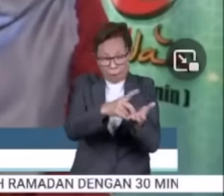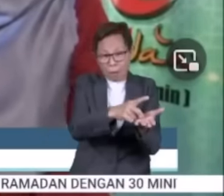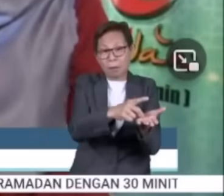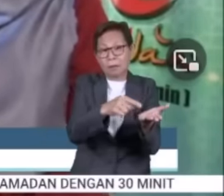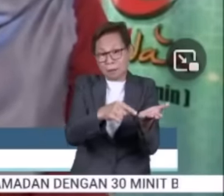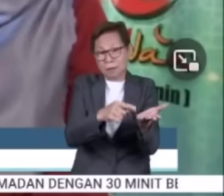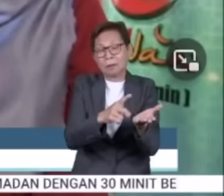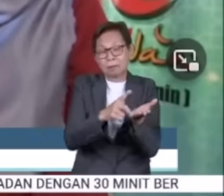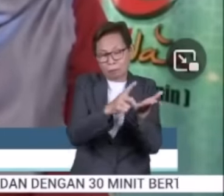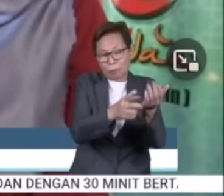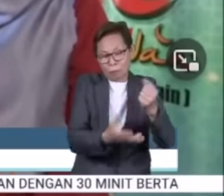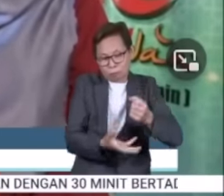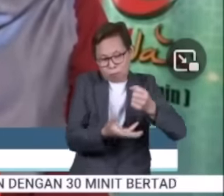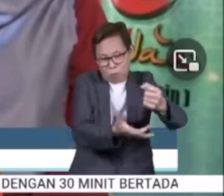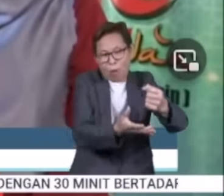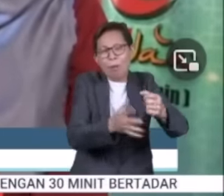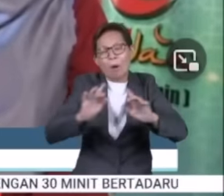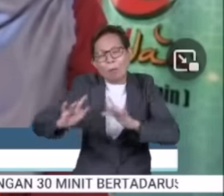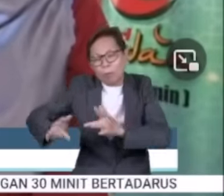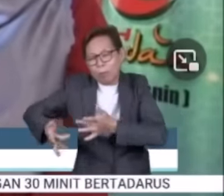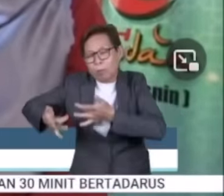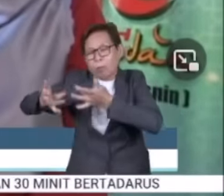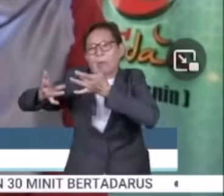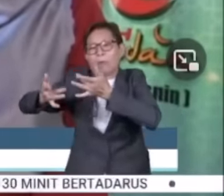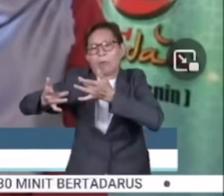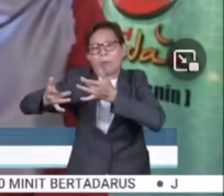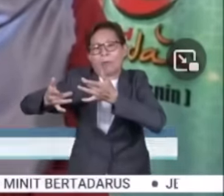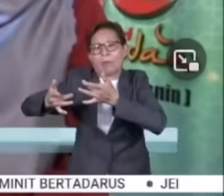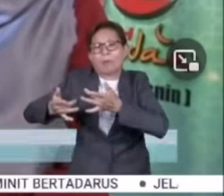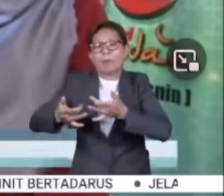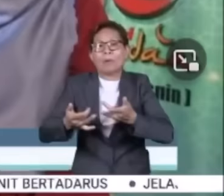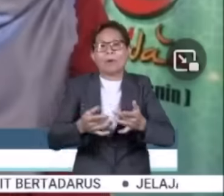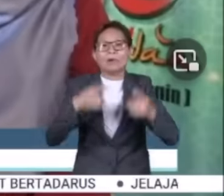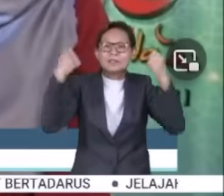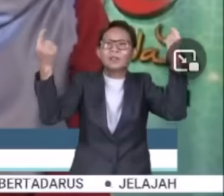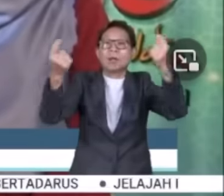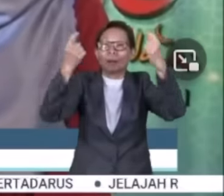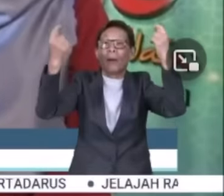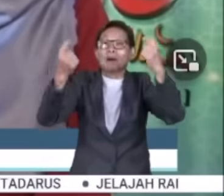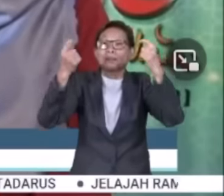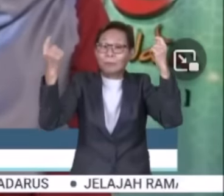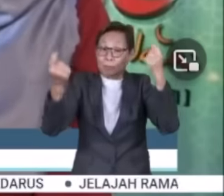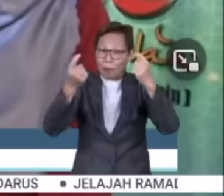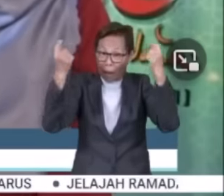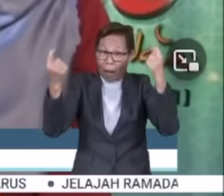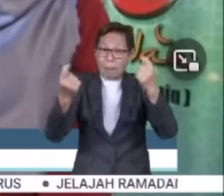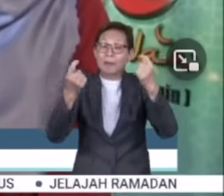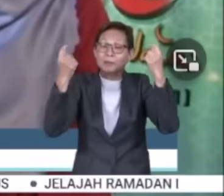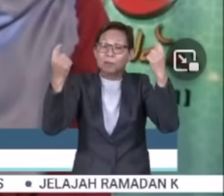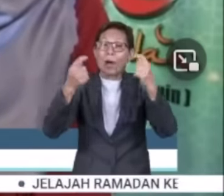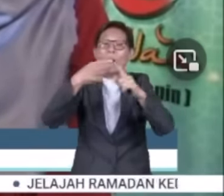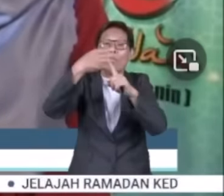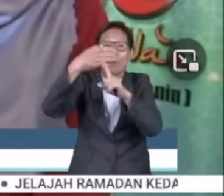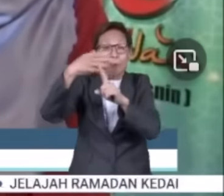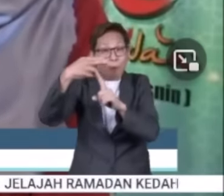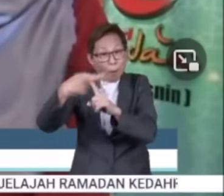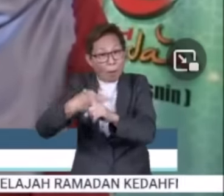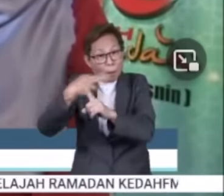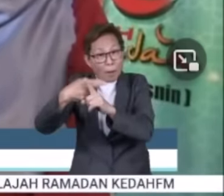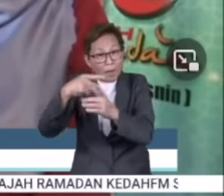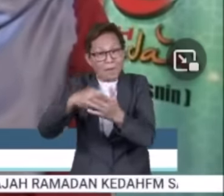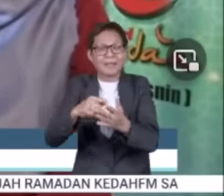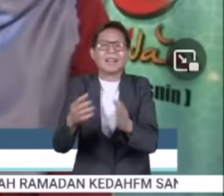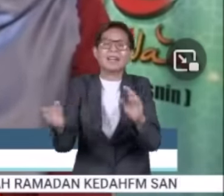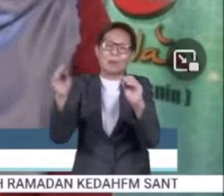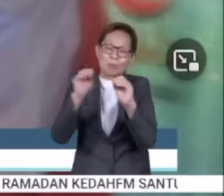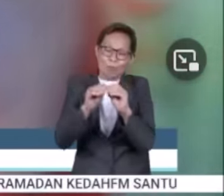dan dapat meringankan sedikit bebanan kepada penerima sempena bulan Ramadan ini dan juga menambahkan keceriaan untuk